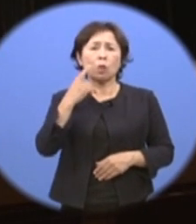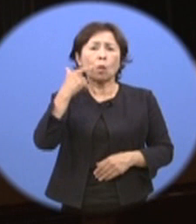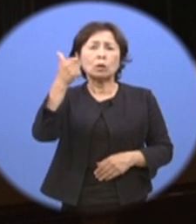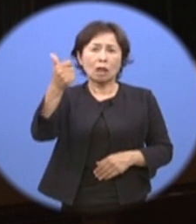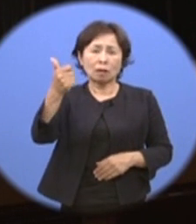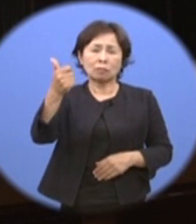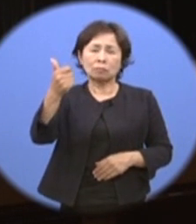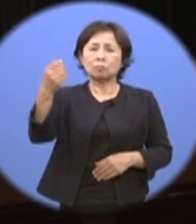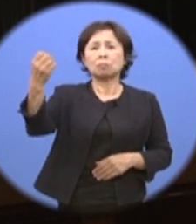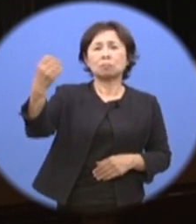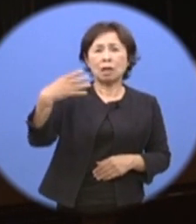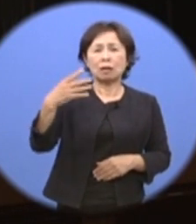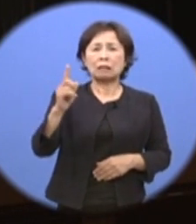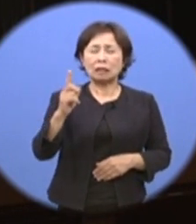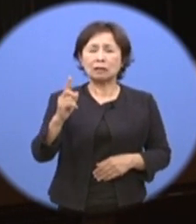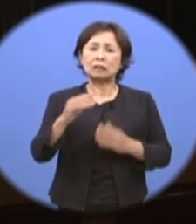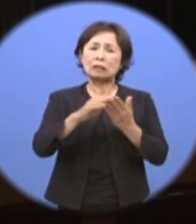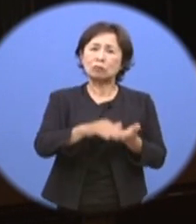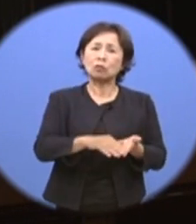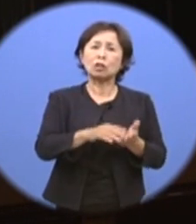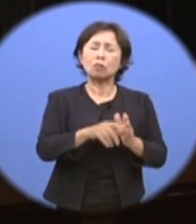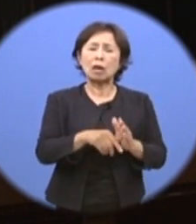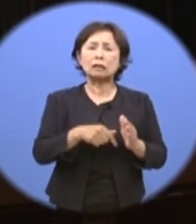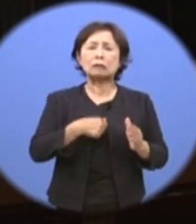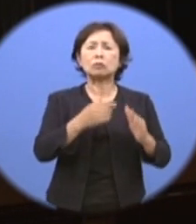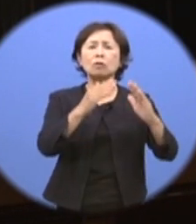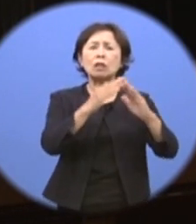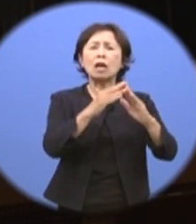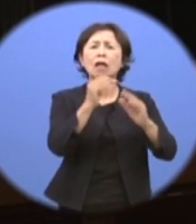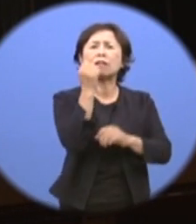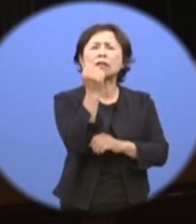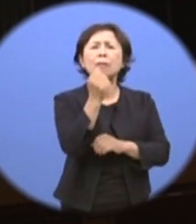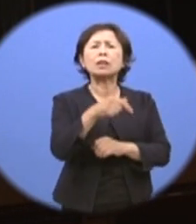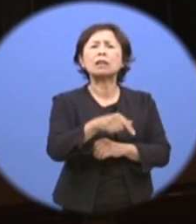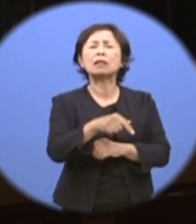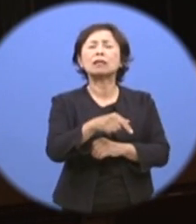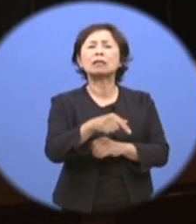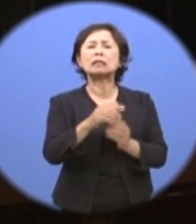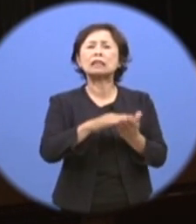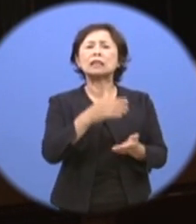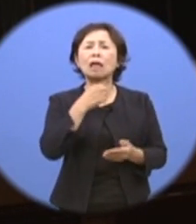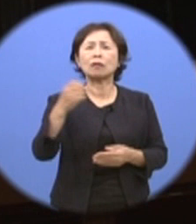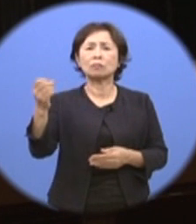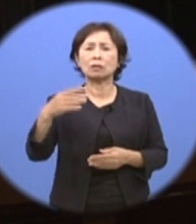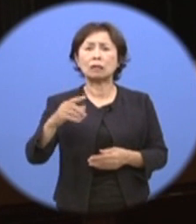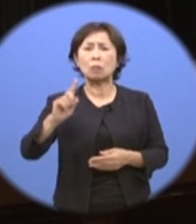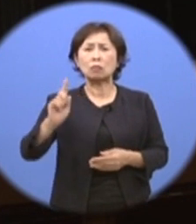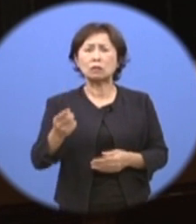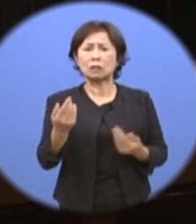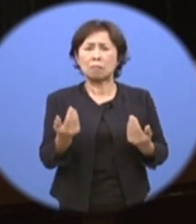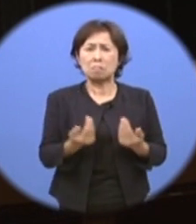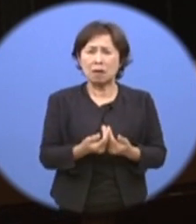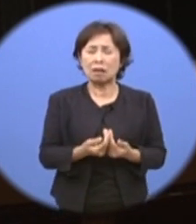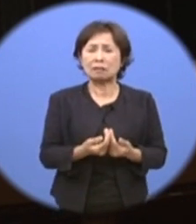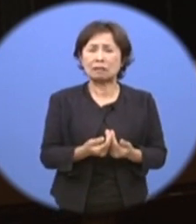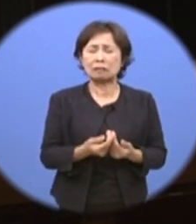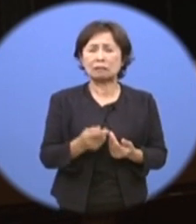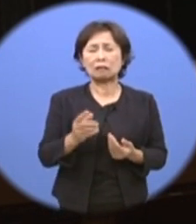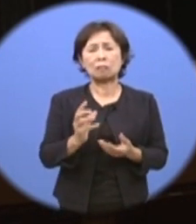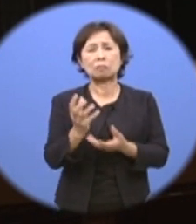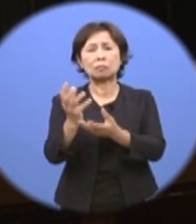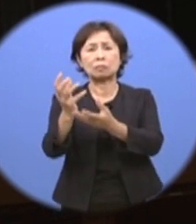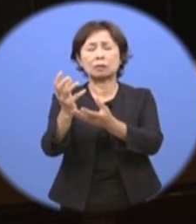でなんてそんな話もしていたのですが、急にこんなことになって、でも私とし